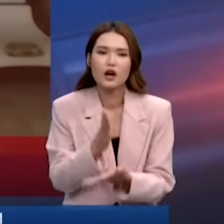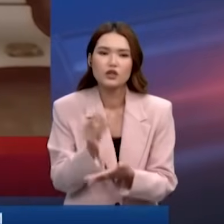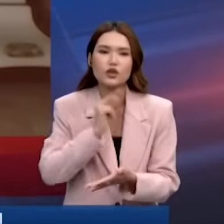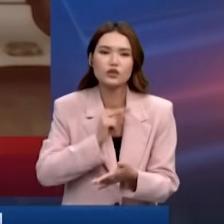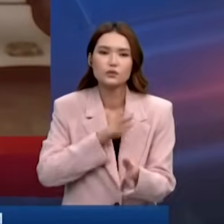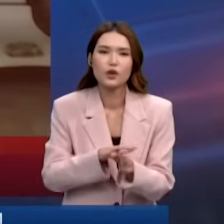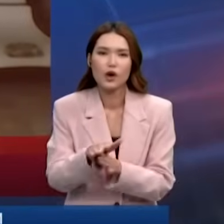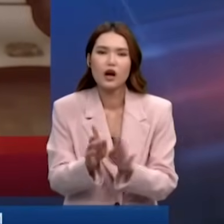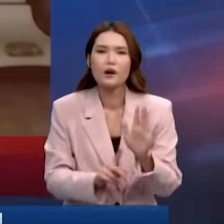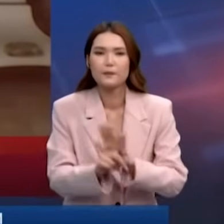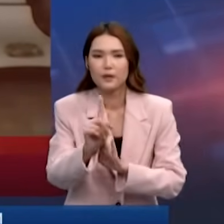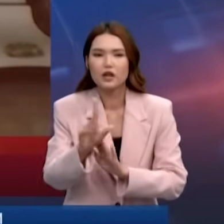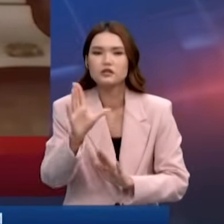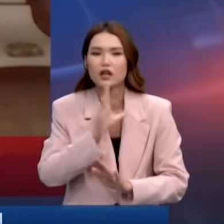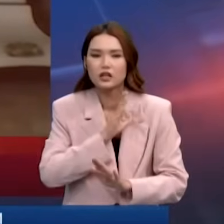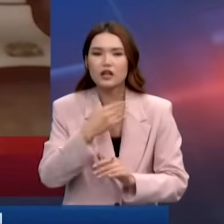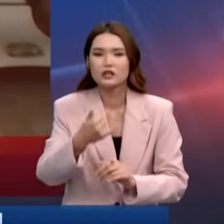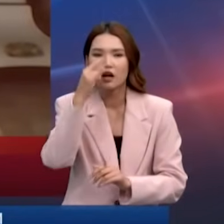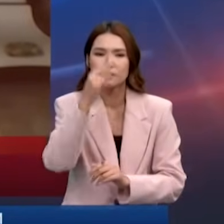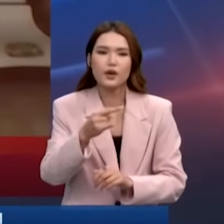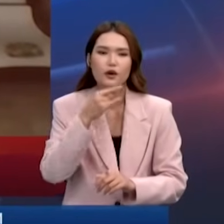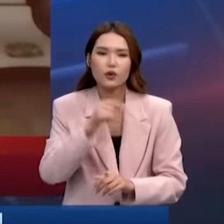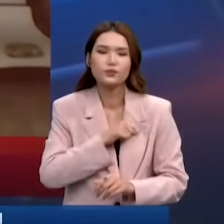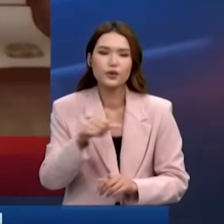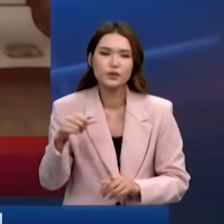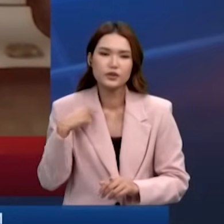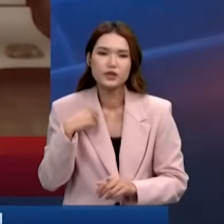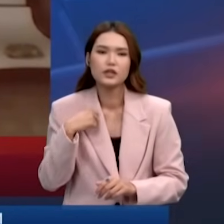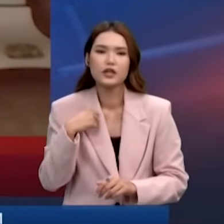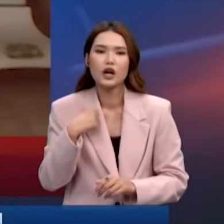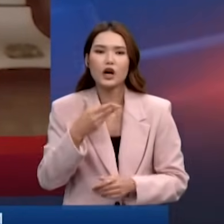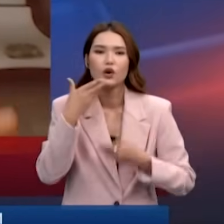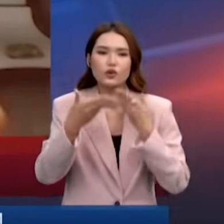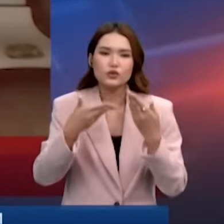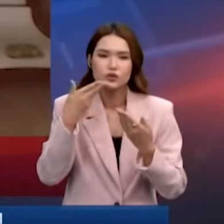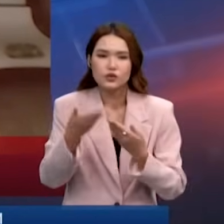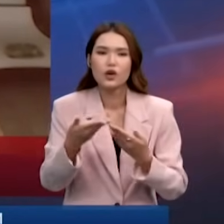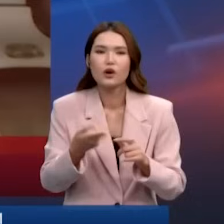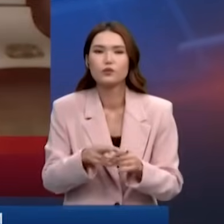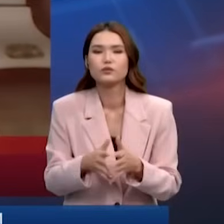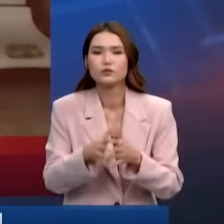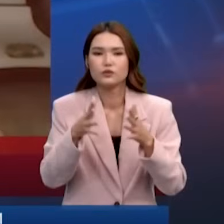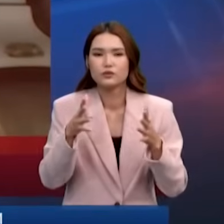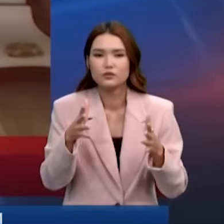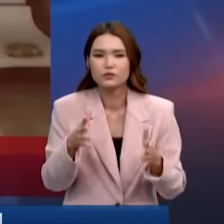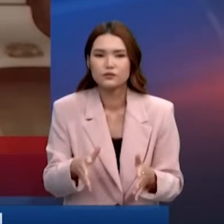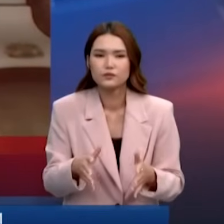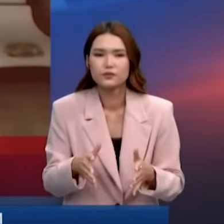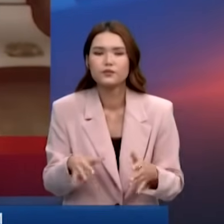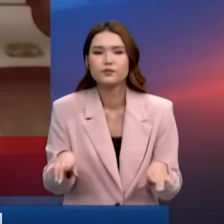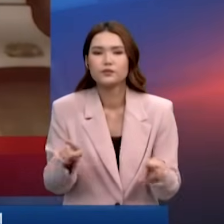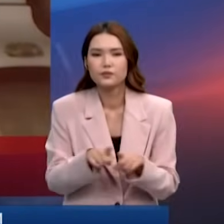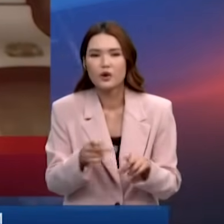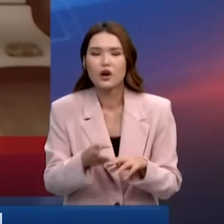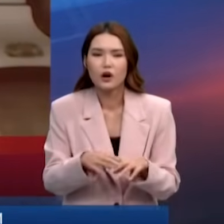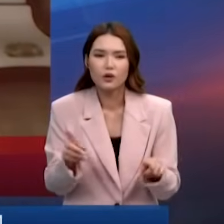жұмыстары басталды. Онда біз Қазақстанның өзінің ауыр емес, үлкен емес, орта